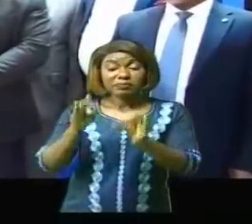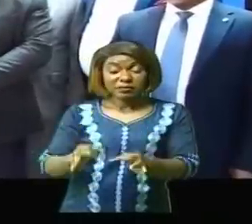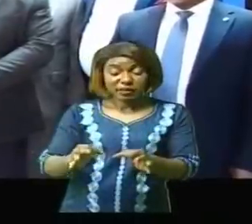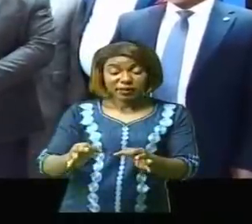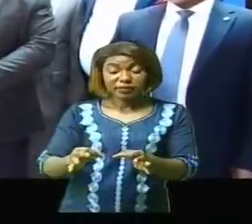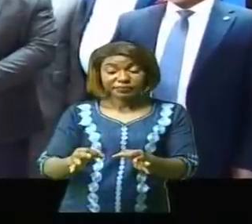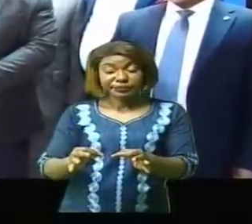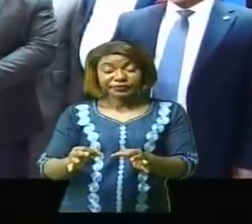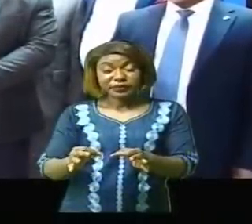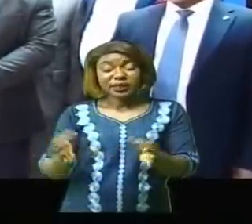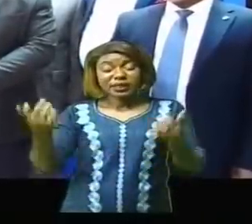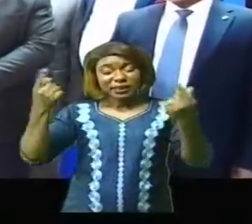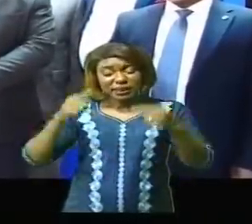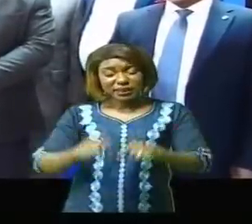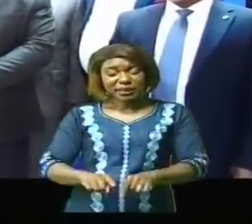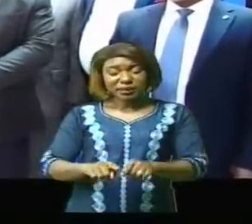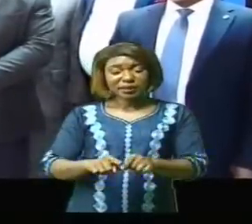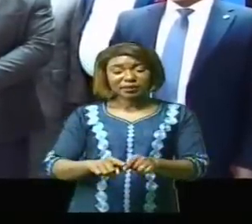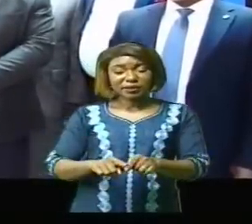que lorsque